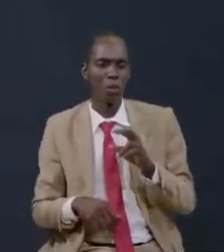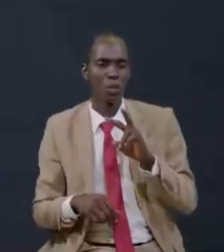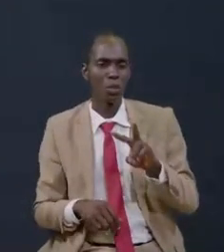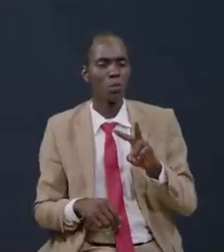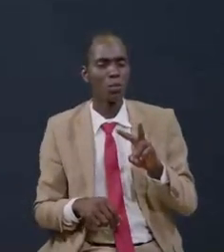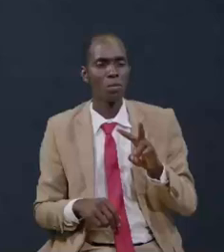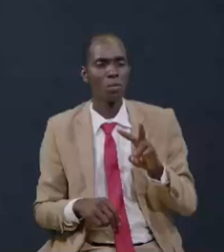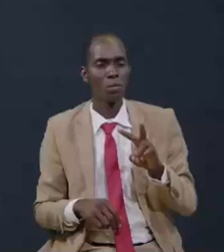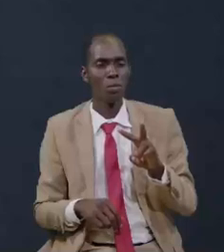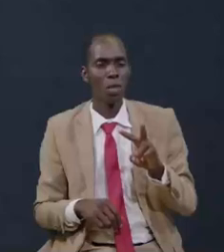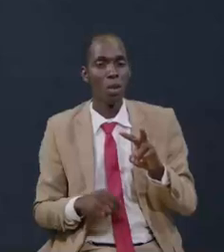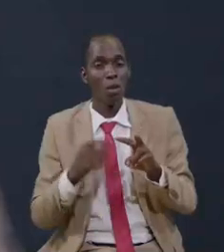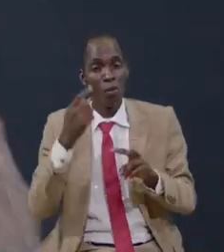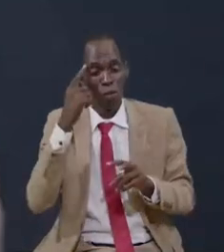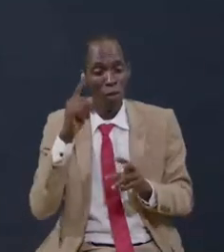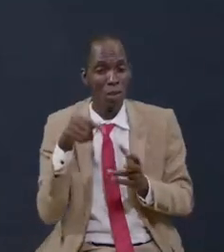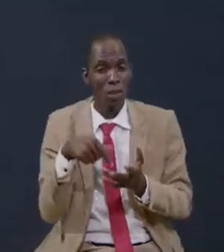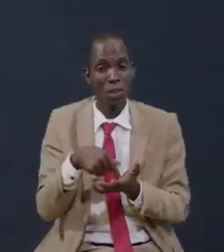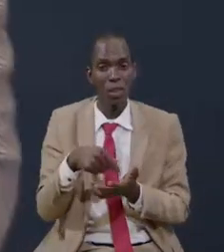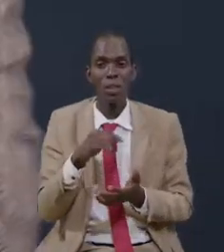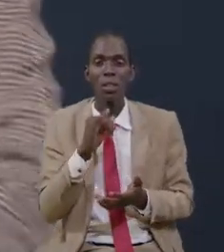2, 3.